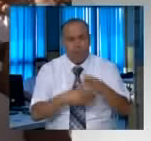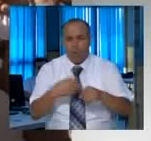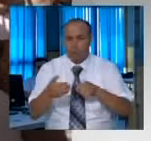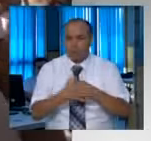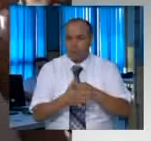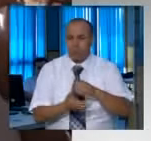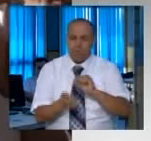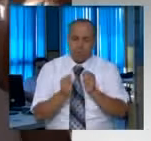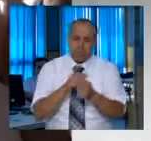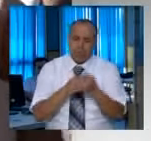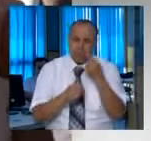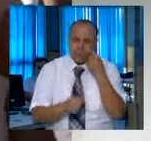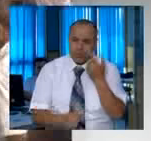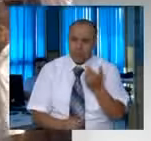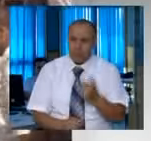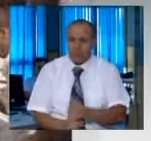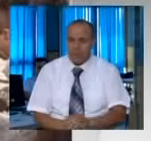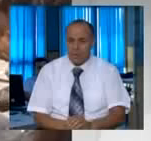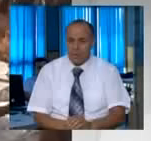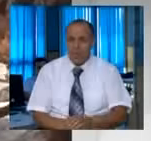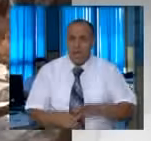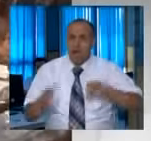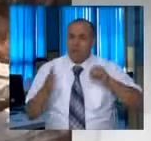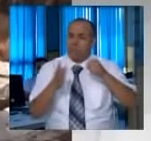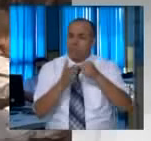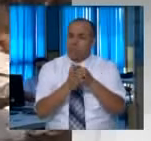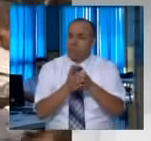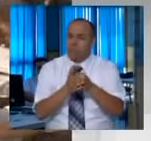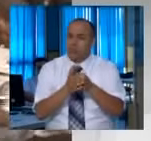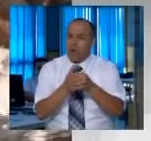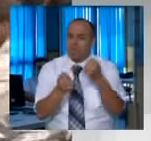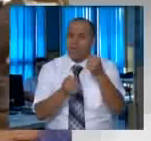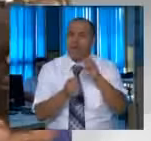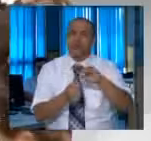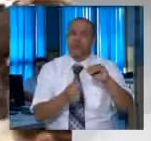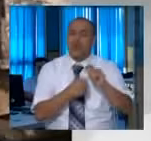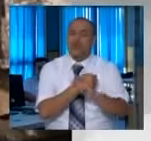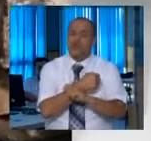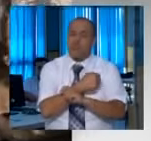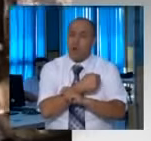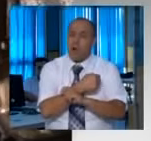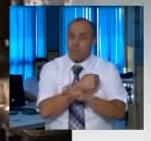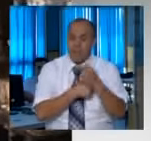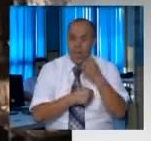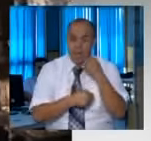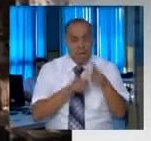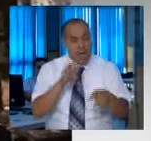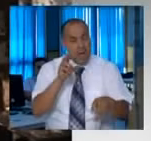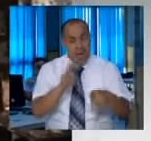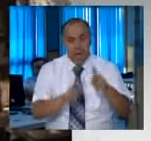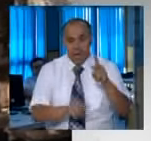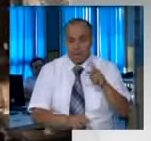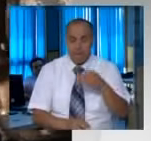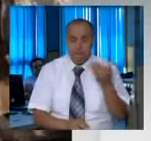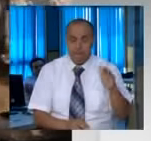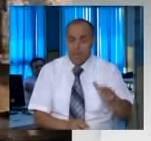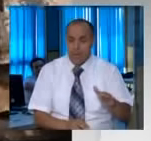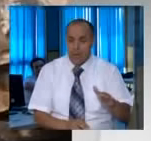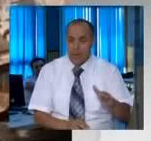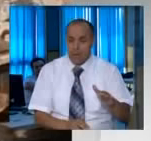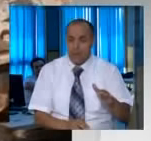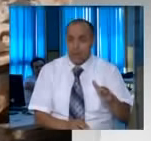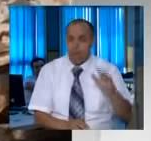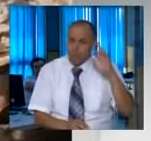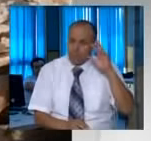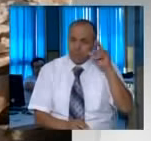الكراهب فاش مفحمه ولا مفحمه. الحادث تزامن مع السوق الاسبوعيه بالجهه ما ادى الى ارتفاع عدد ضحاياه واثاره